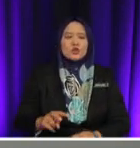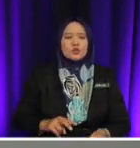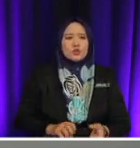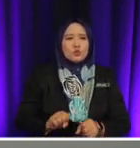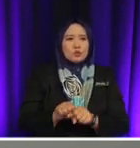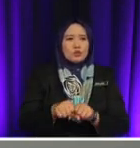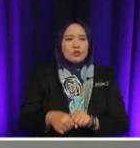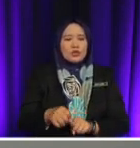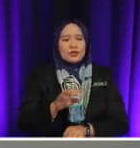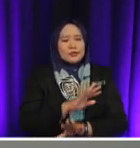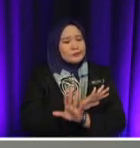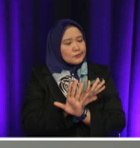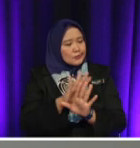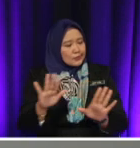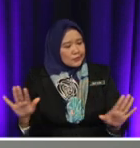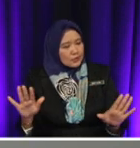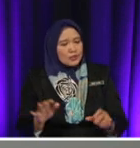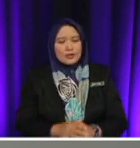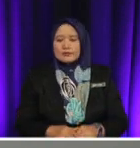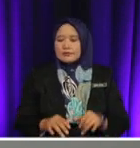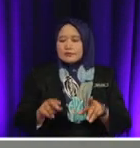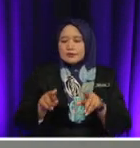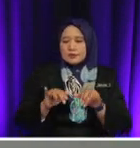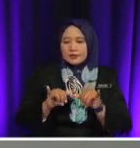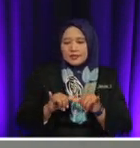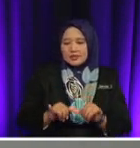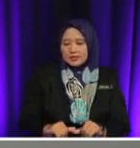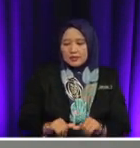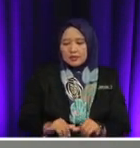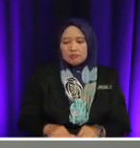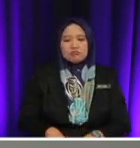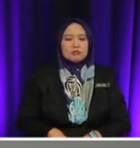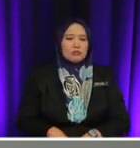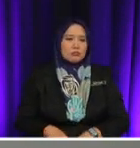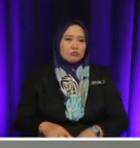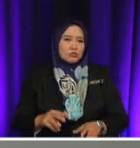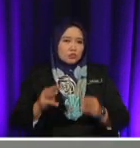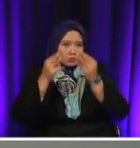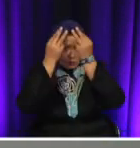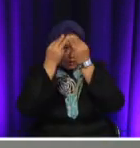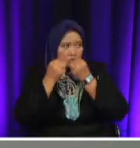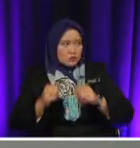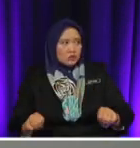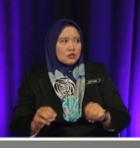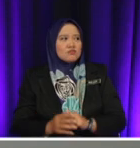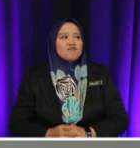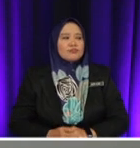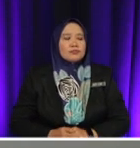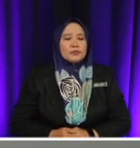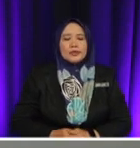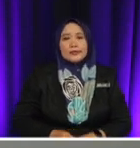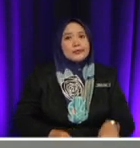tercicir maklumat Oke Okey pastikan jawapan ditulis mengikut peruntukan markah yang diberikan ini adalah